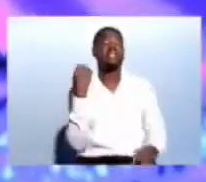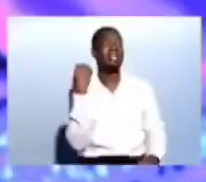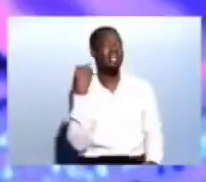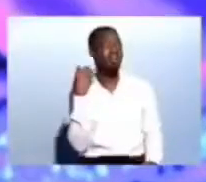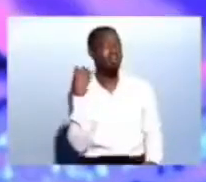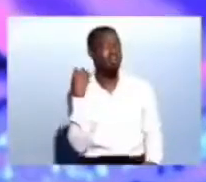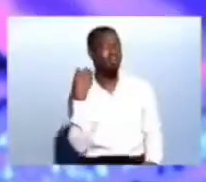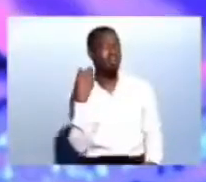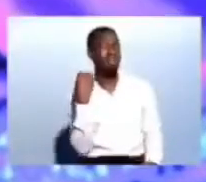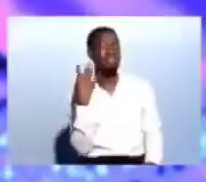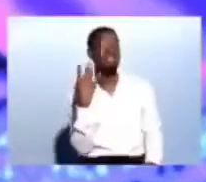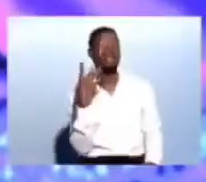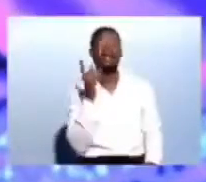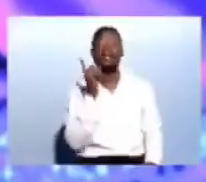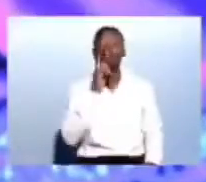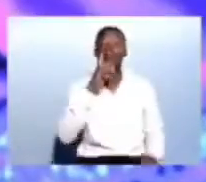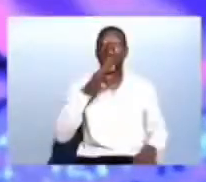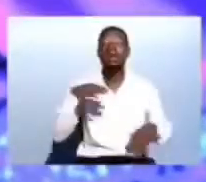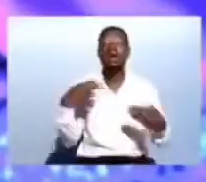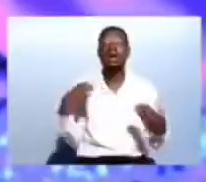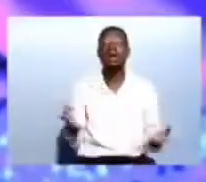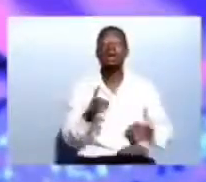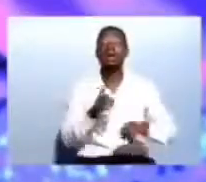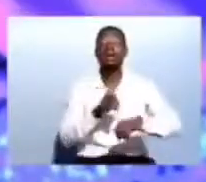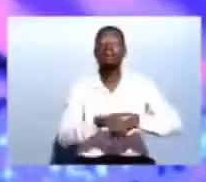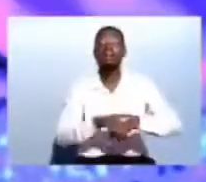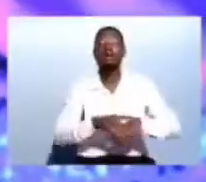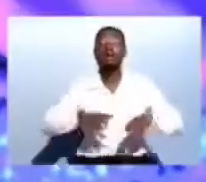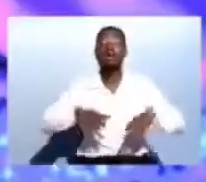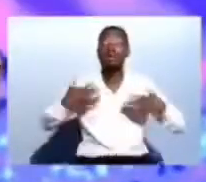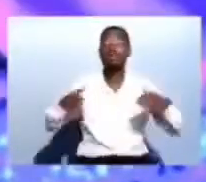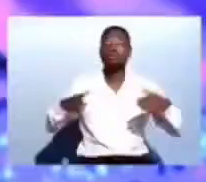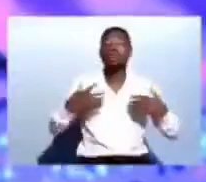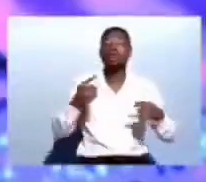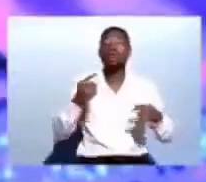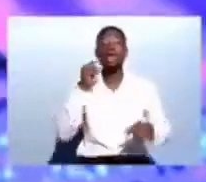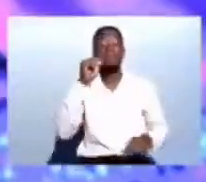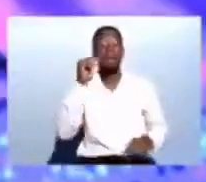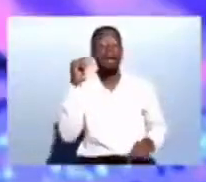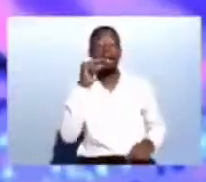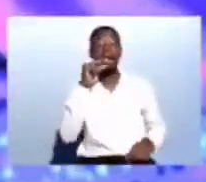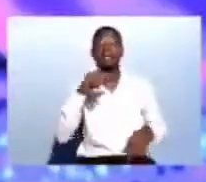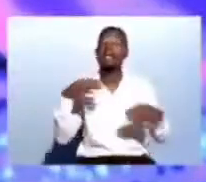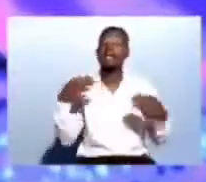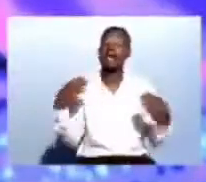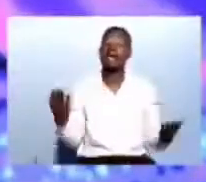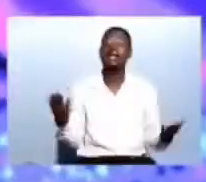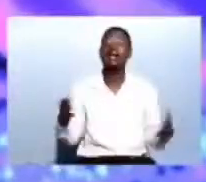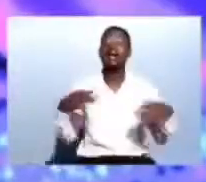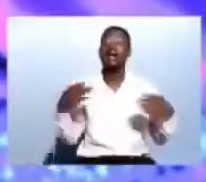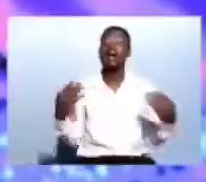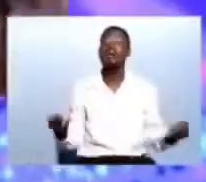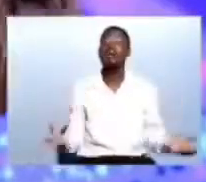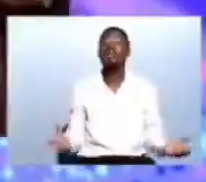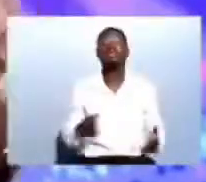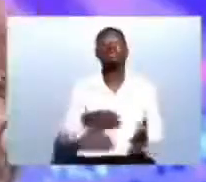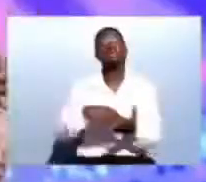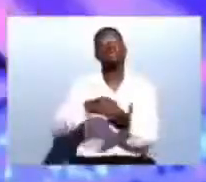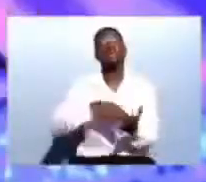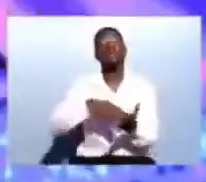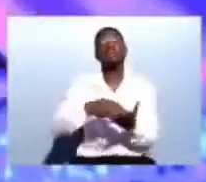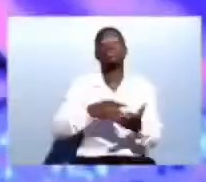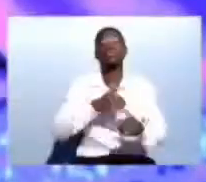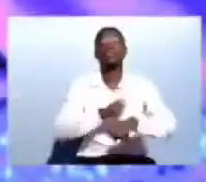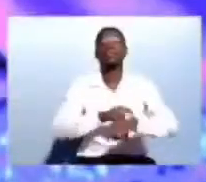inaumiza. Mama hana muda wa kufurahi. Anawaza hata maharage ya watoto hana. Hawezi akawa anafurahi. Anakuwa mnyonge